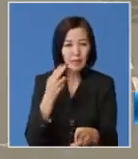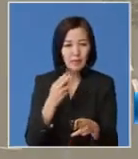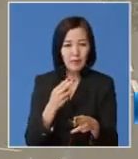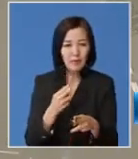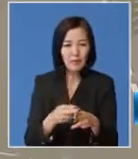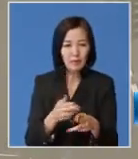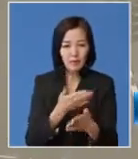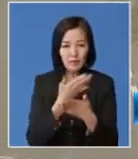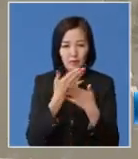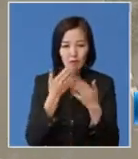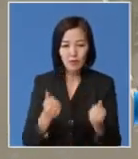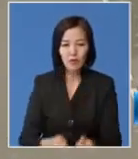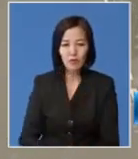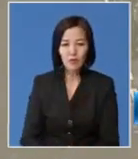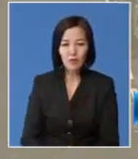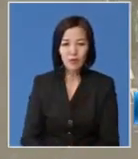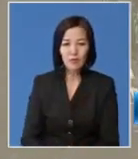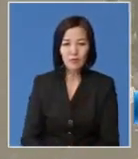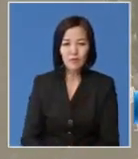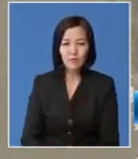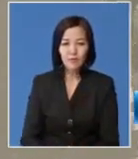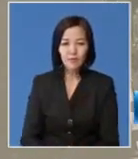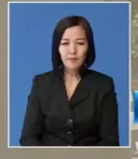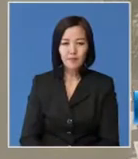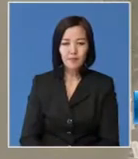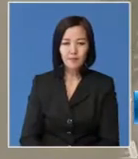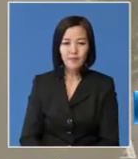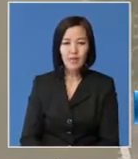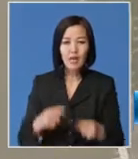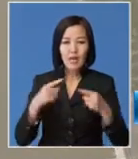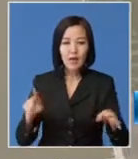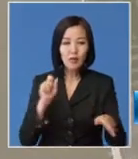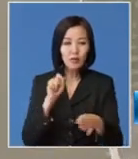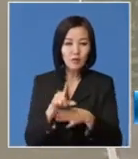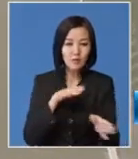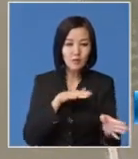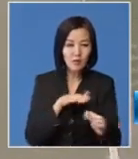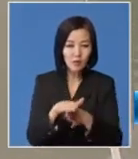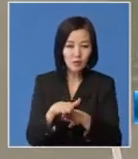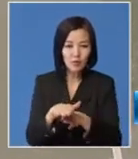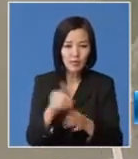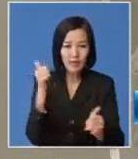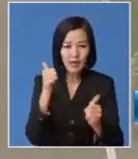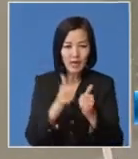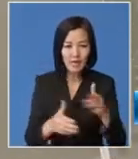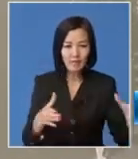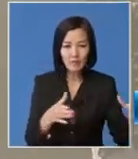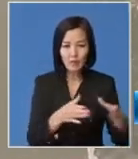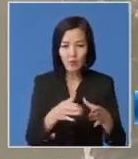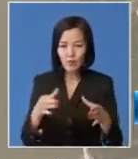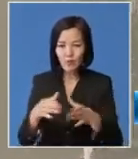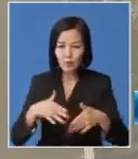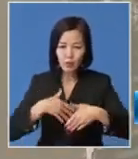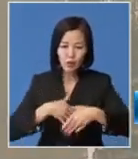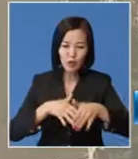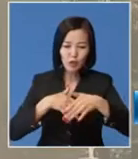Десантшы жауынгерлер заманауи ұрыстар кезінде күрделі тапсырмаларды орындауға аттанған әскерлер. Айбынды десантшыларды